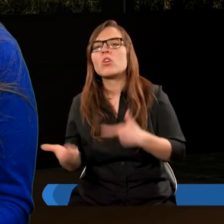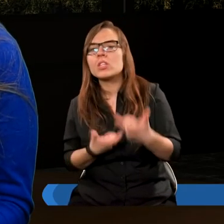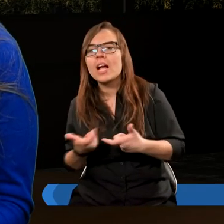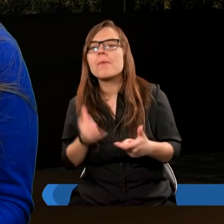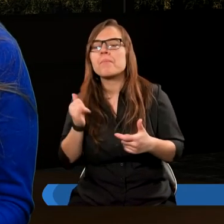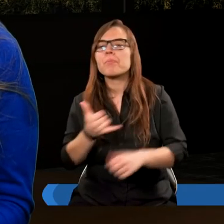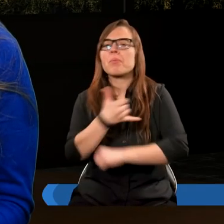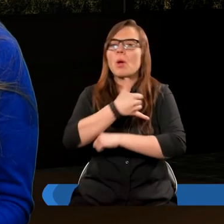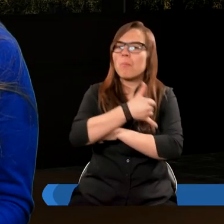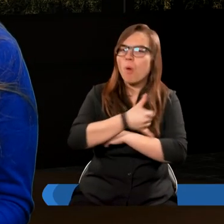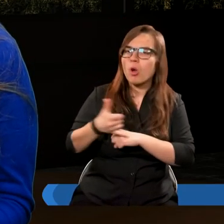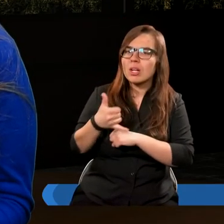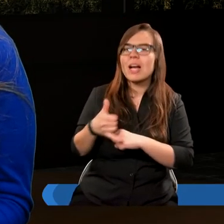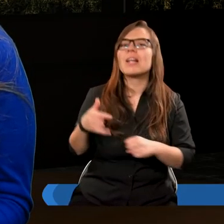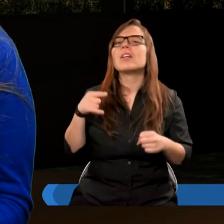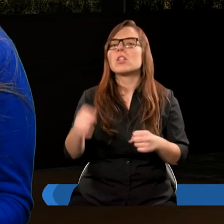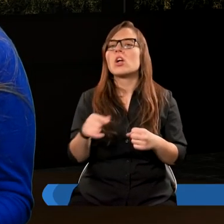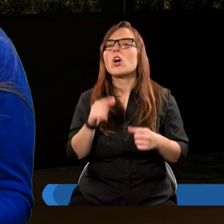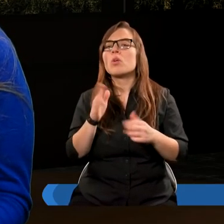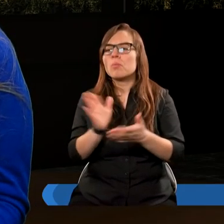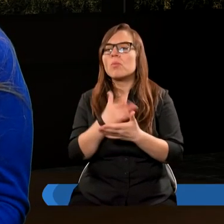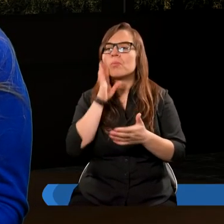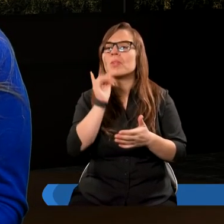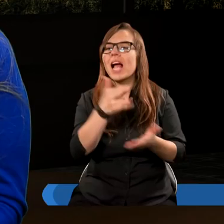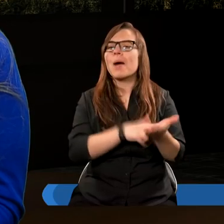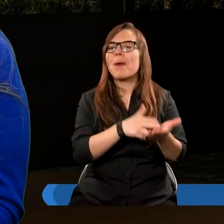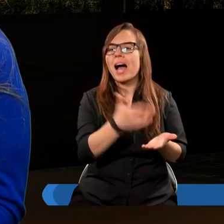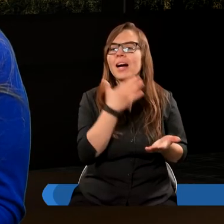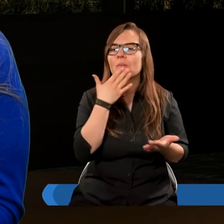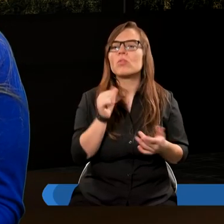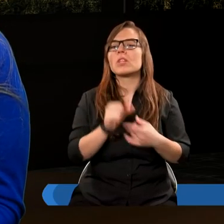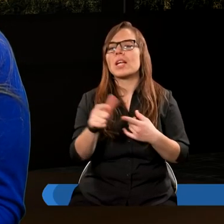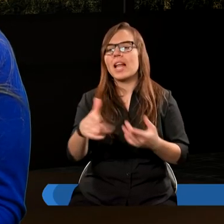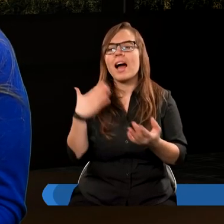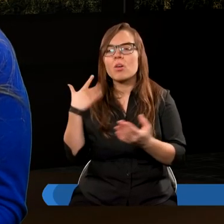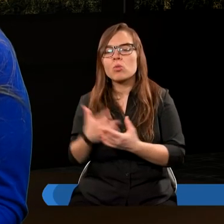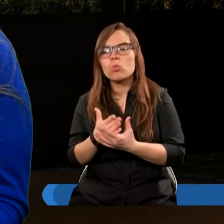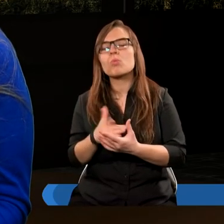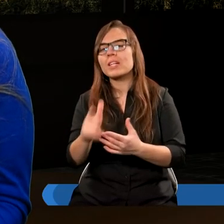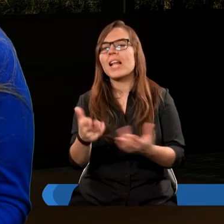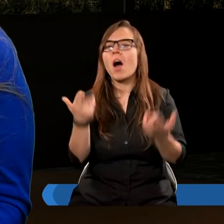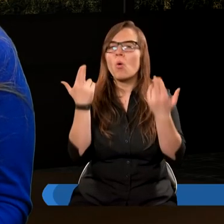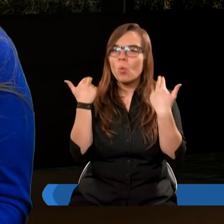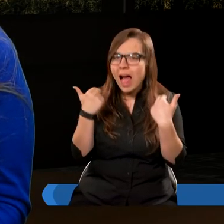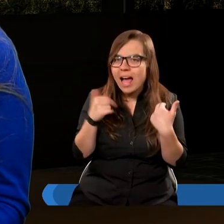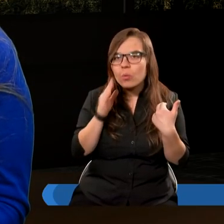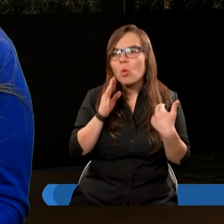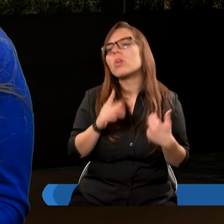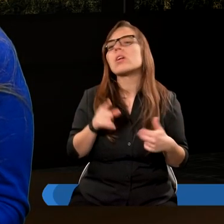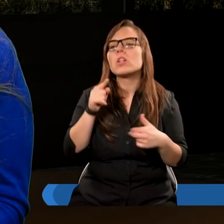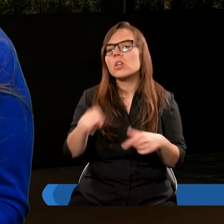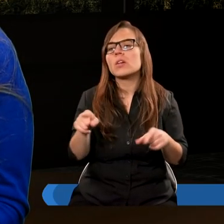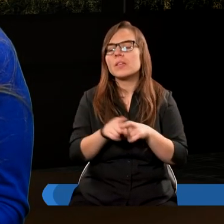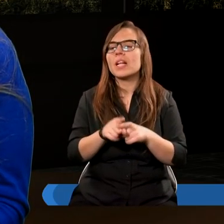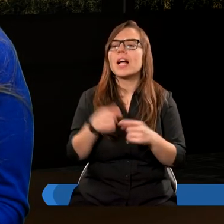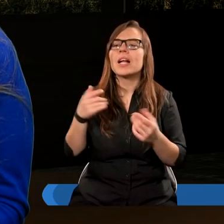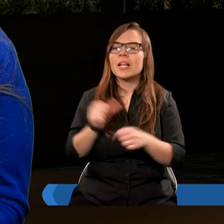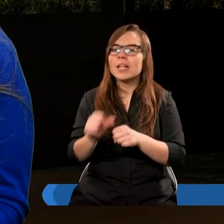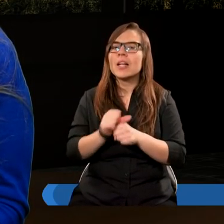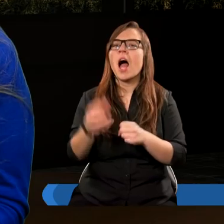To podkreśla, że pomimo tego też, co Marek mówił o tym, że jest ta służba i jest ta uległość, to istnieje